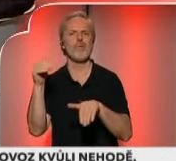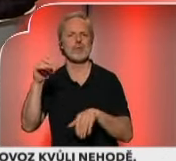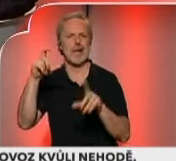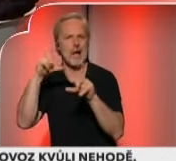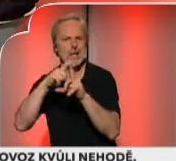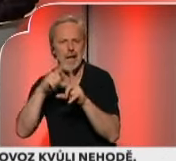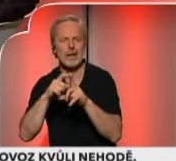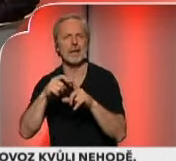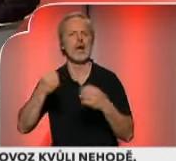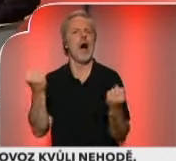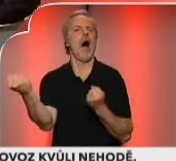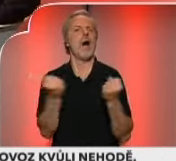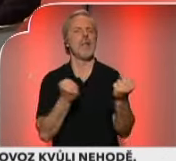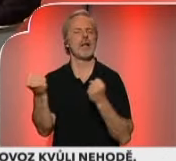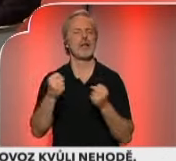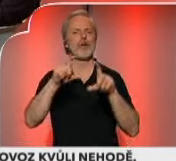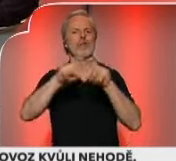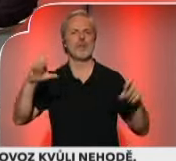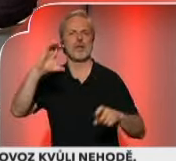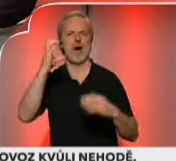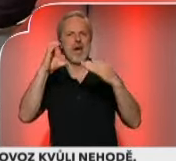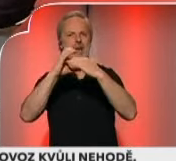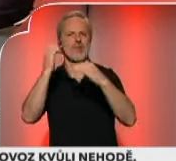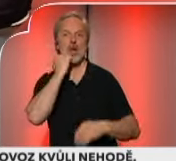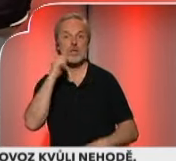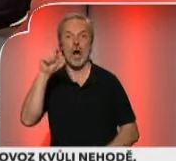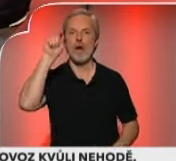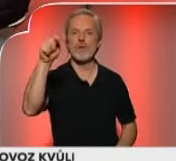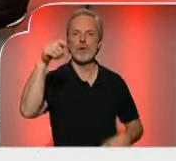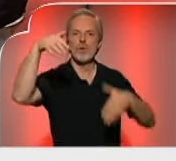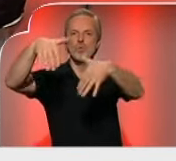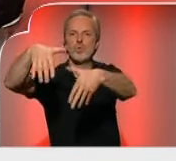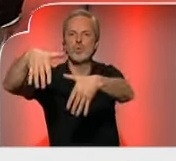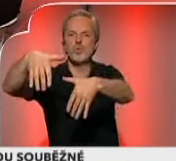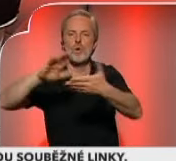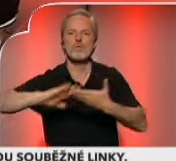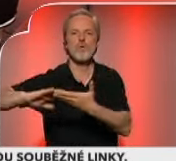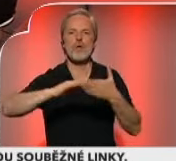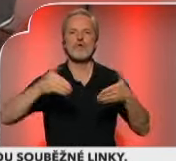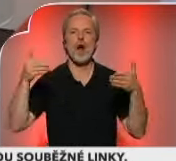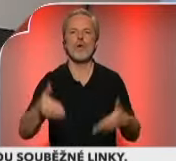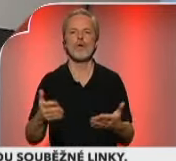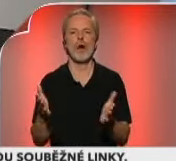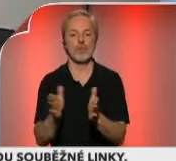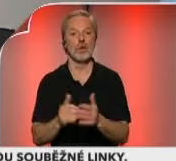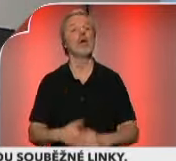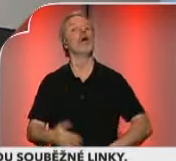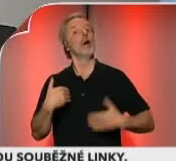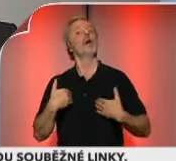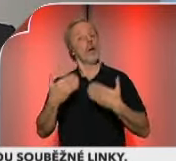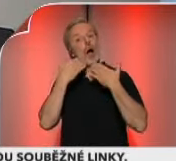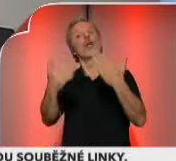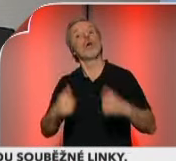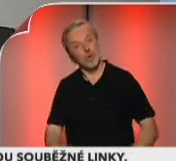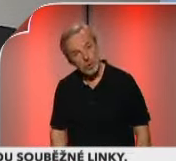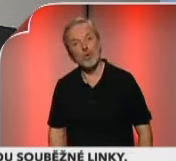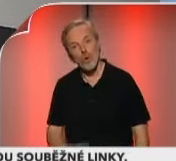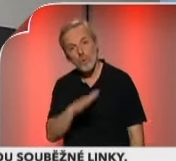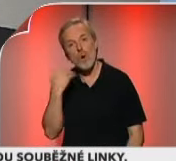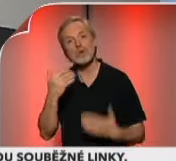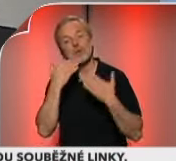top manažery to přece není normální s těmito lidmi trávit společnou dovolenou já vám moc děkuju pane redaktore za tuhle otázku